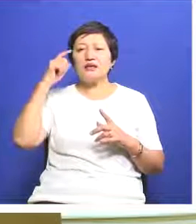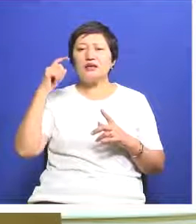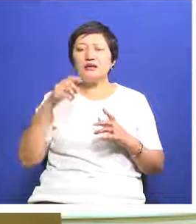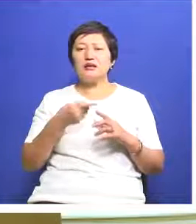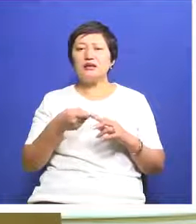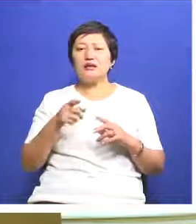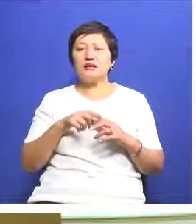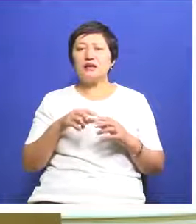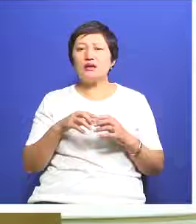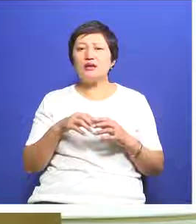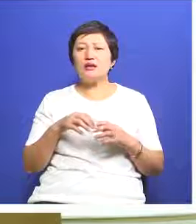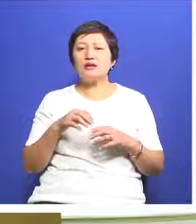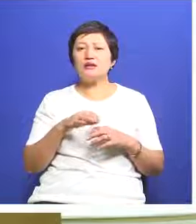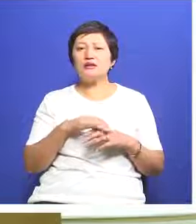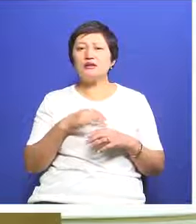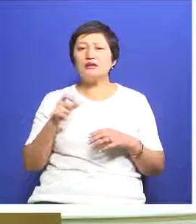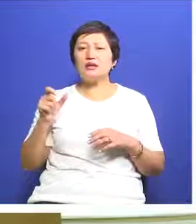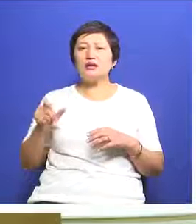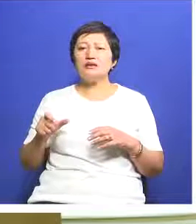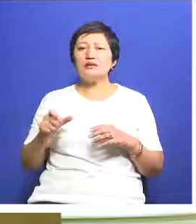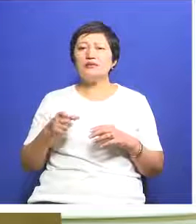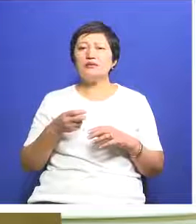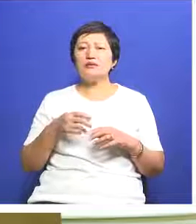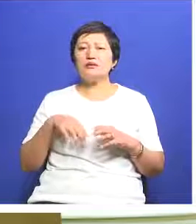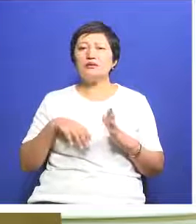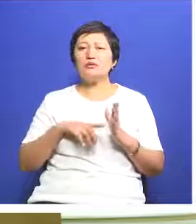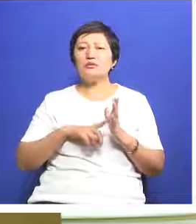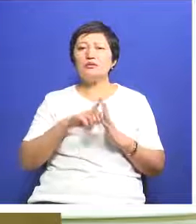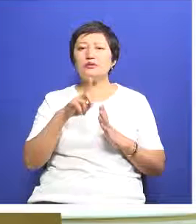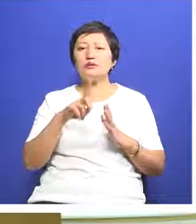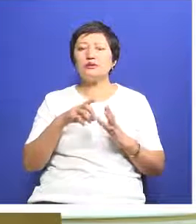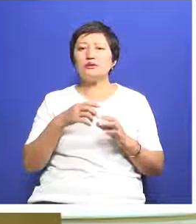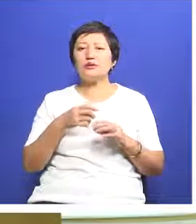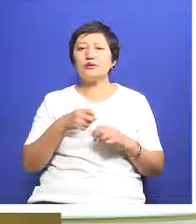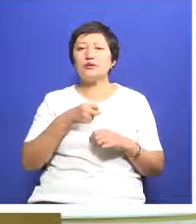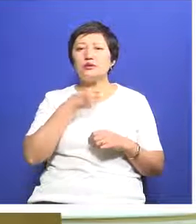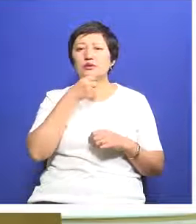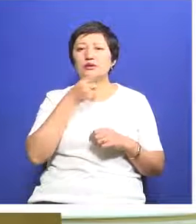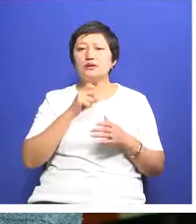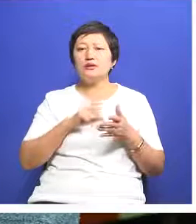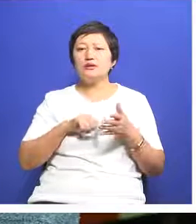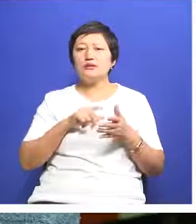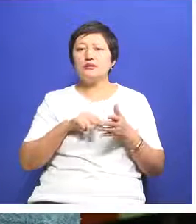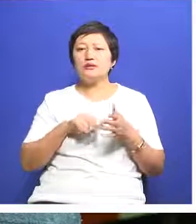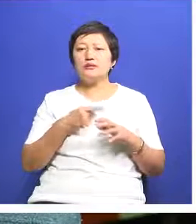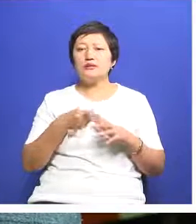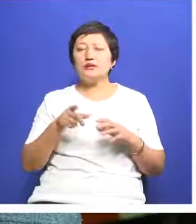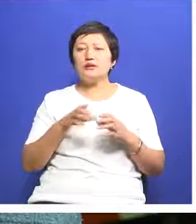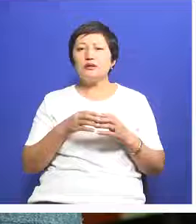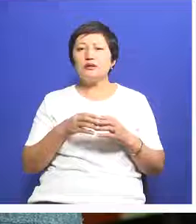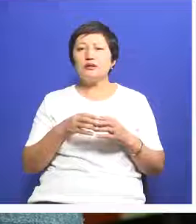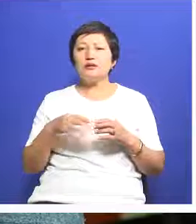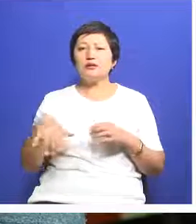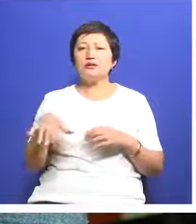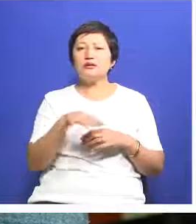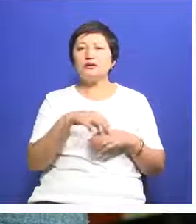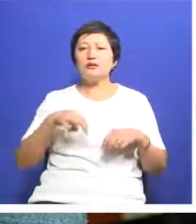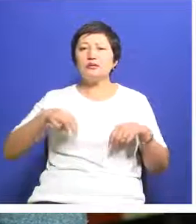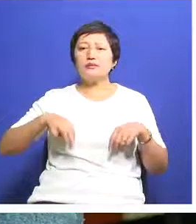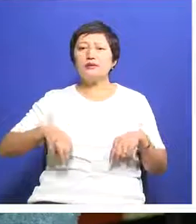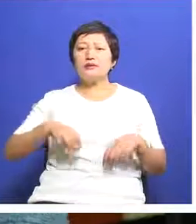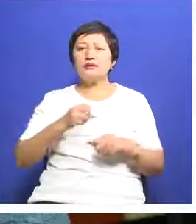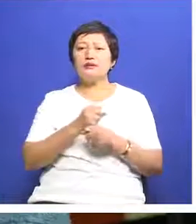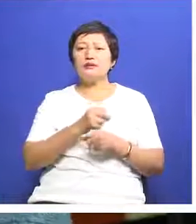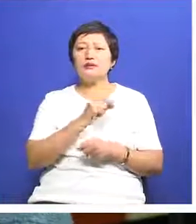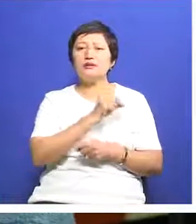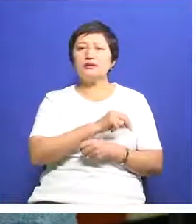шығаратын жақсы азаматтар өсіп шығады деген үлкен сенімдеміз өзіңіздің жалпы мемлекеттік салада қызмет жасап